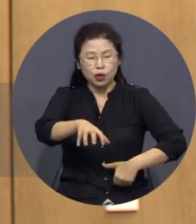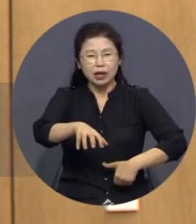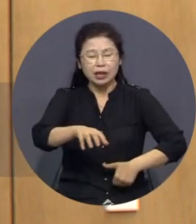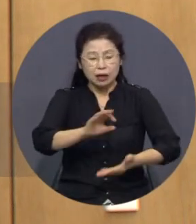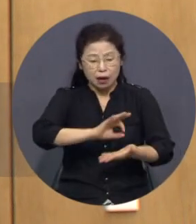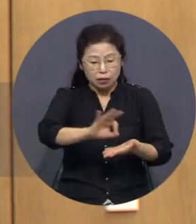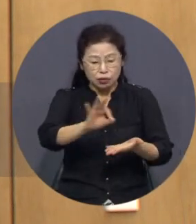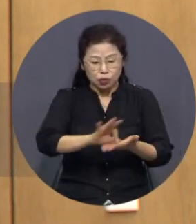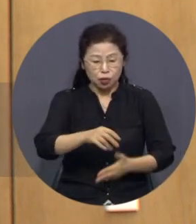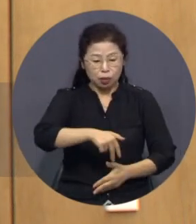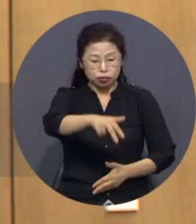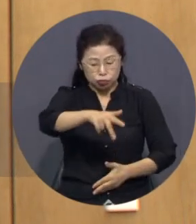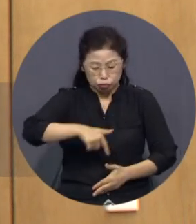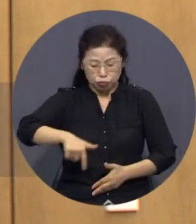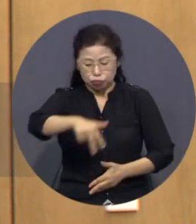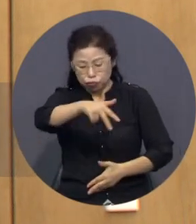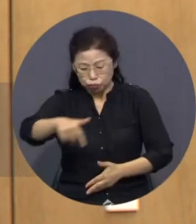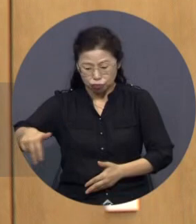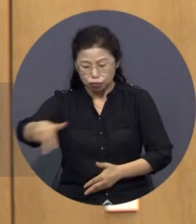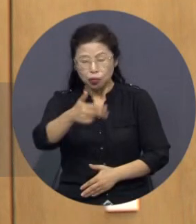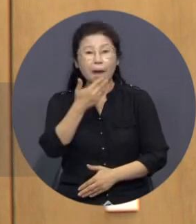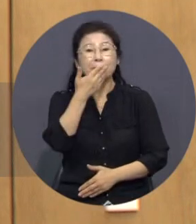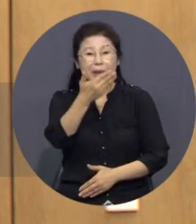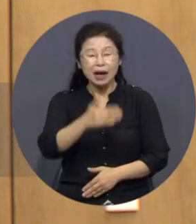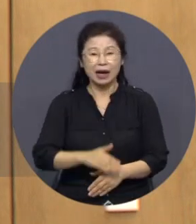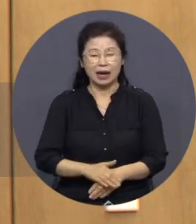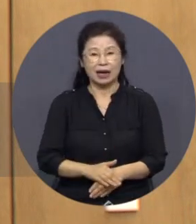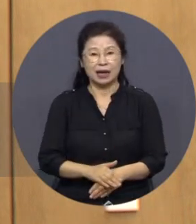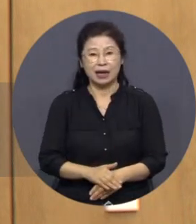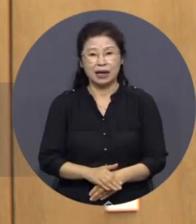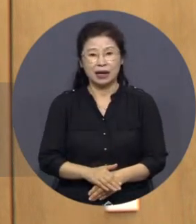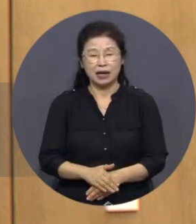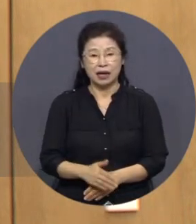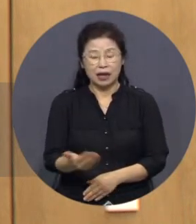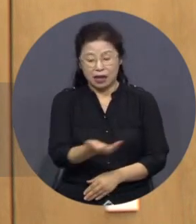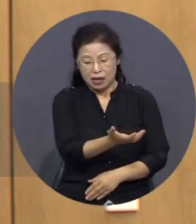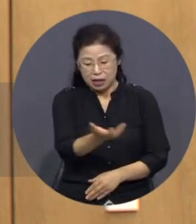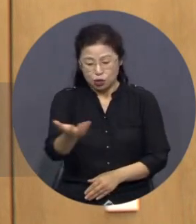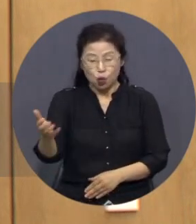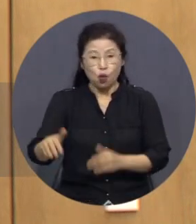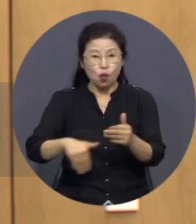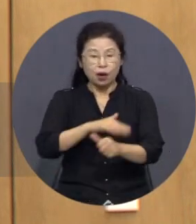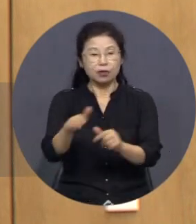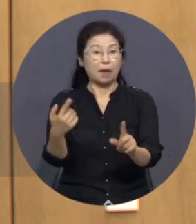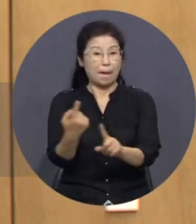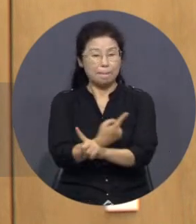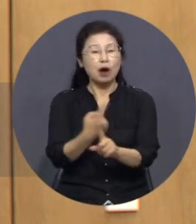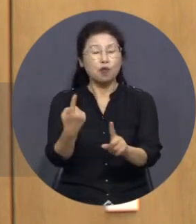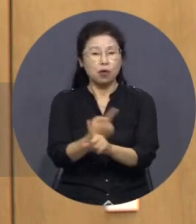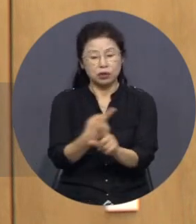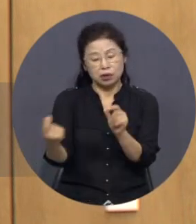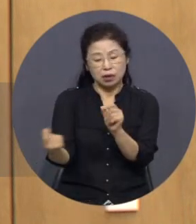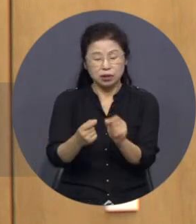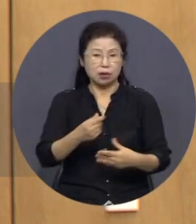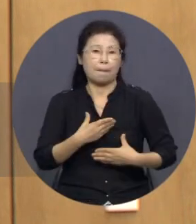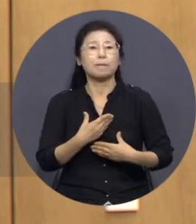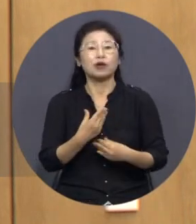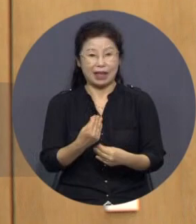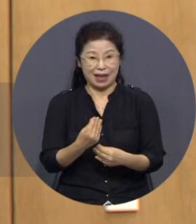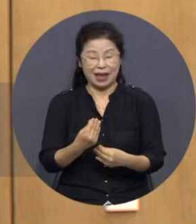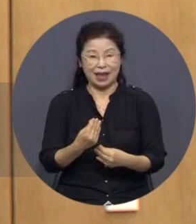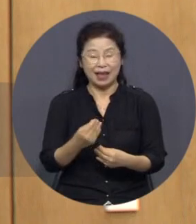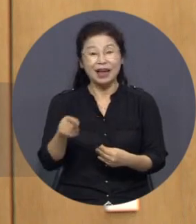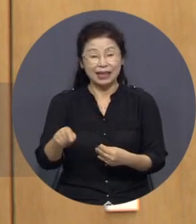있고 그 생활권 간 그런 이제 이동 환경을 개선해서 이동 편의성을 높여서 접근성을